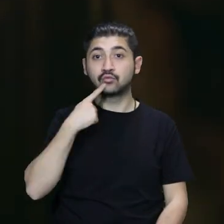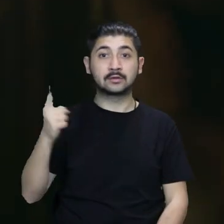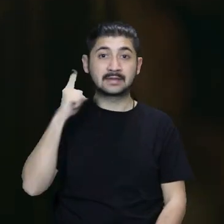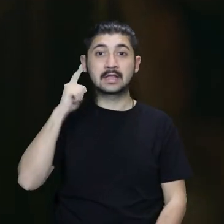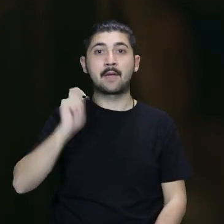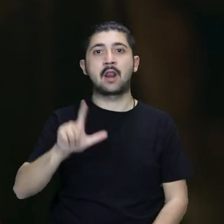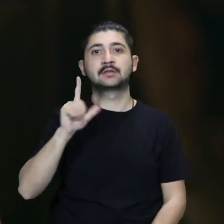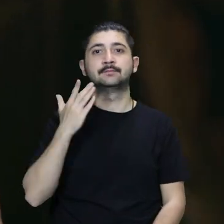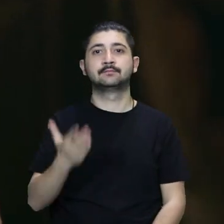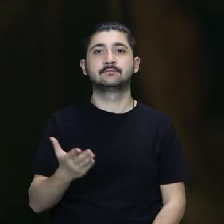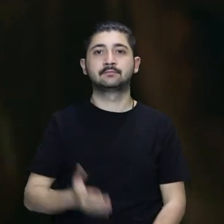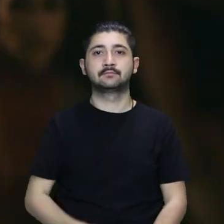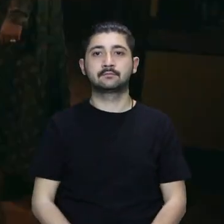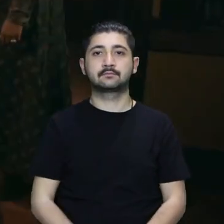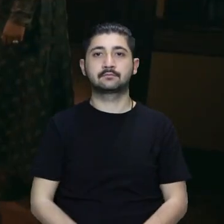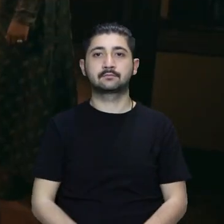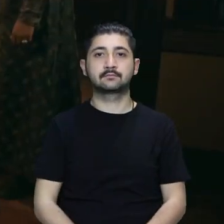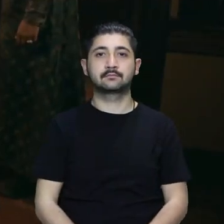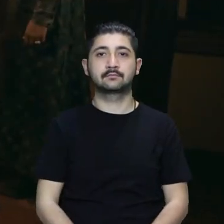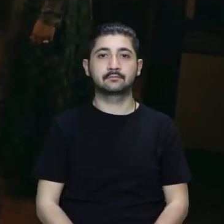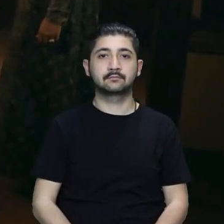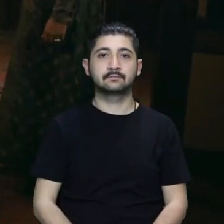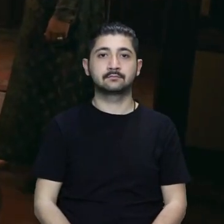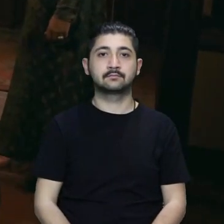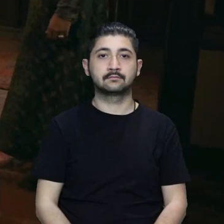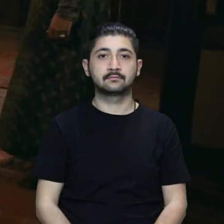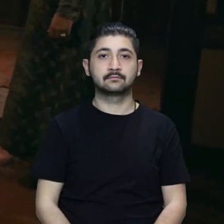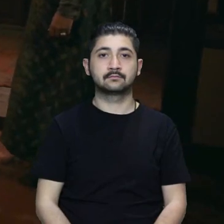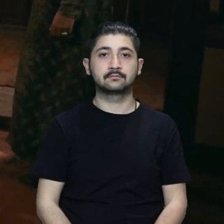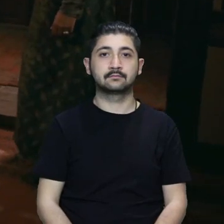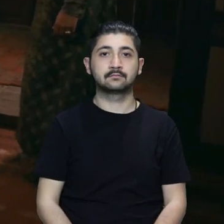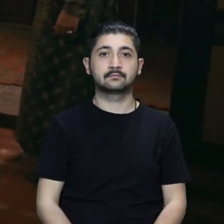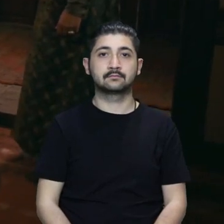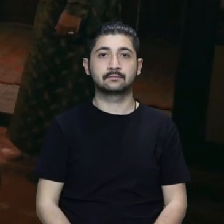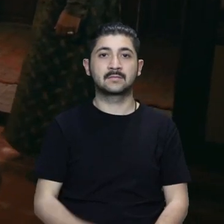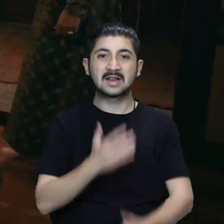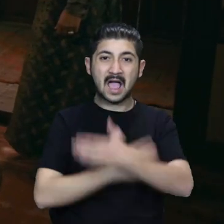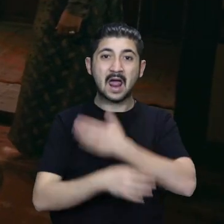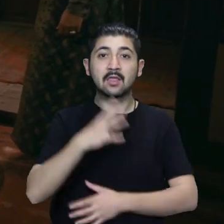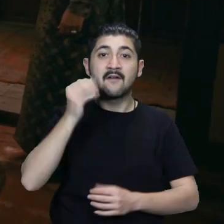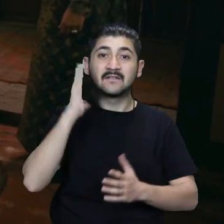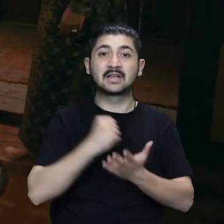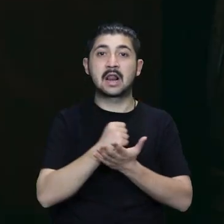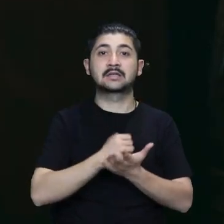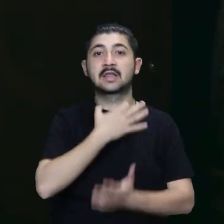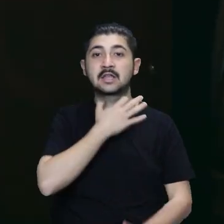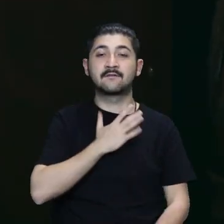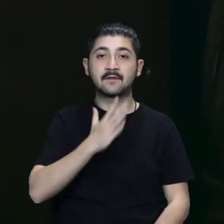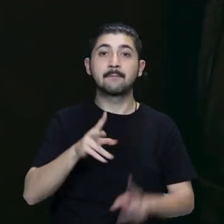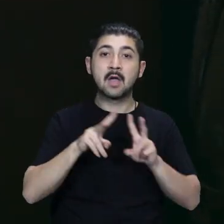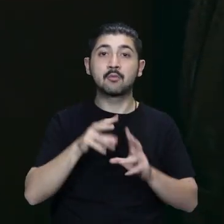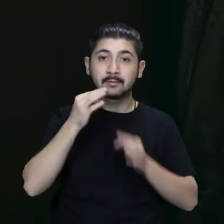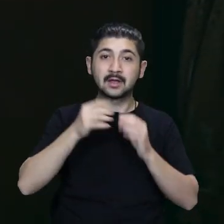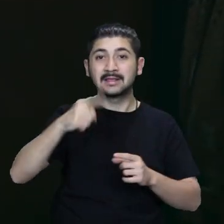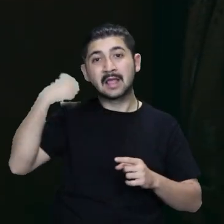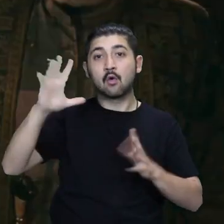lazım. Telaşla salona giren Fatma Gümüşlü'ye yöneldi. Yaralıların daha çok ilaca ihtiyacı var. Mahtum amca sen